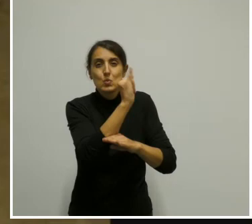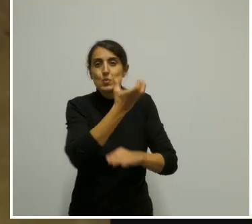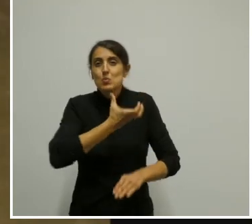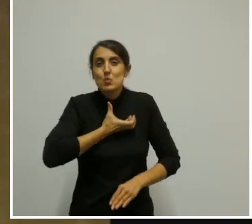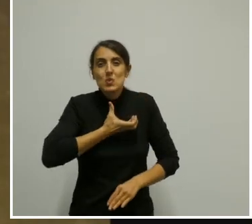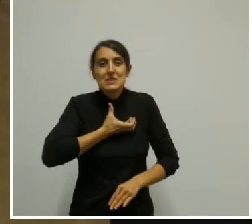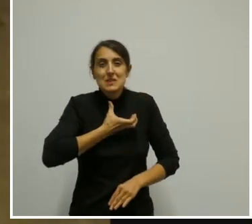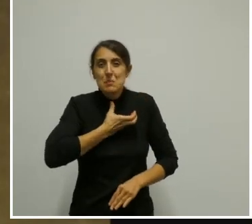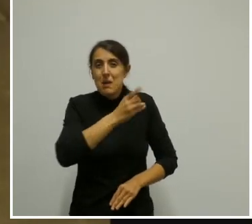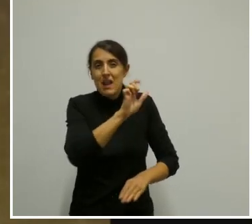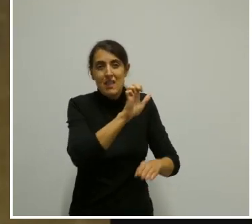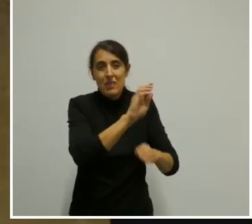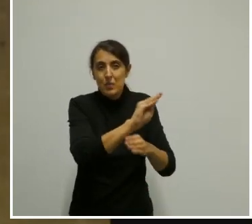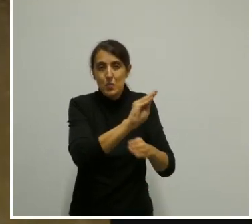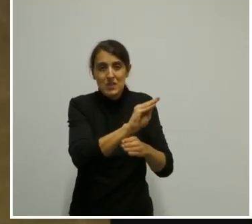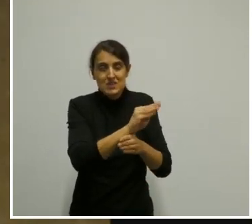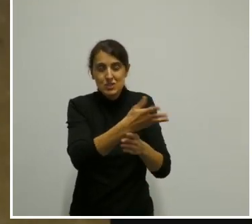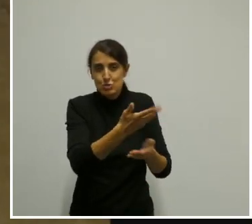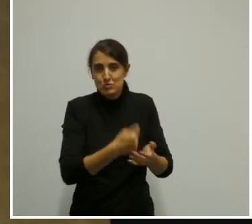sí que es podria fer.